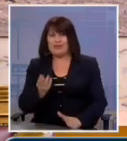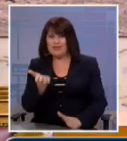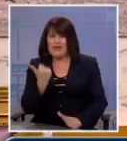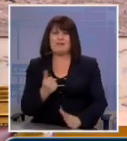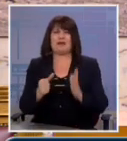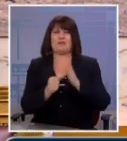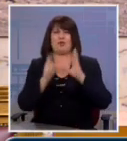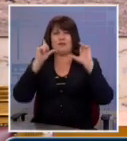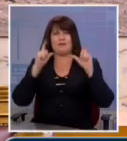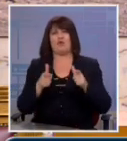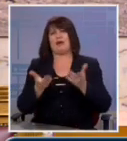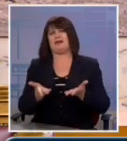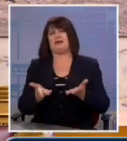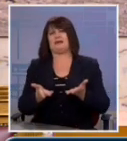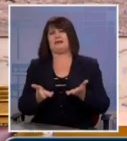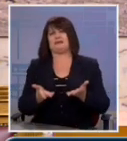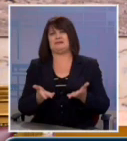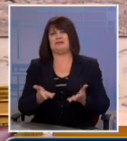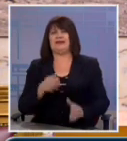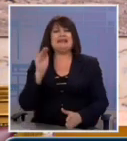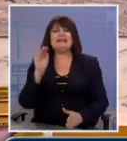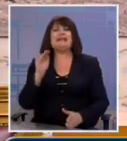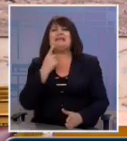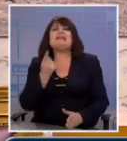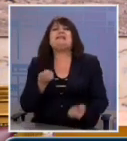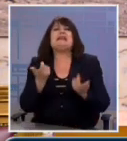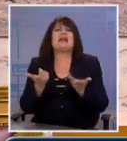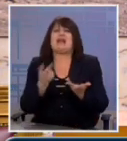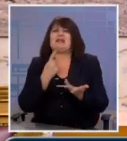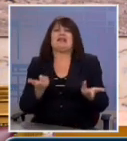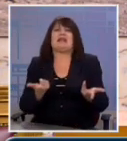ζήτημα αυτής της απεύθυνσης,